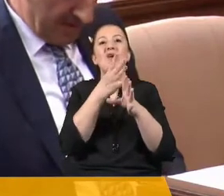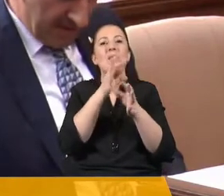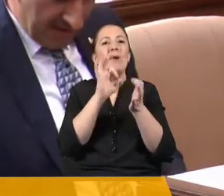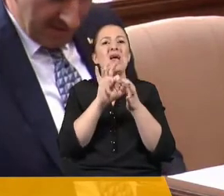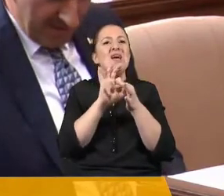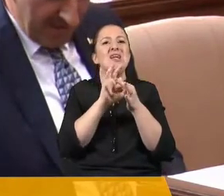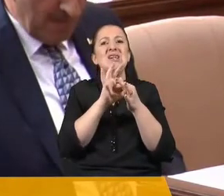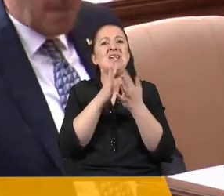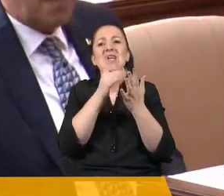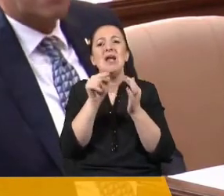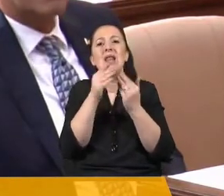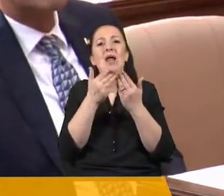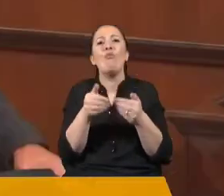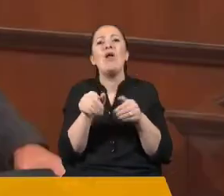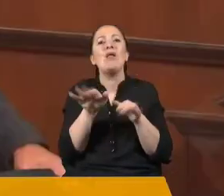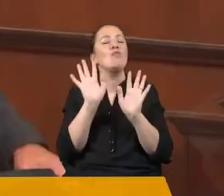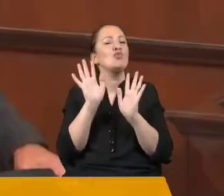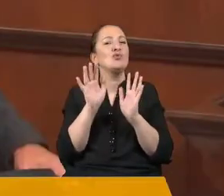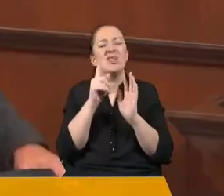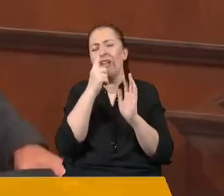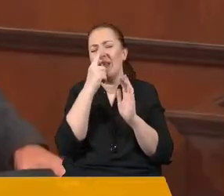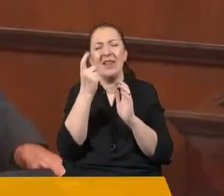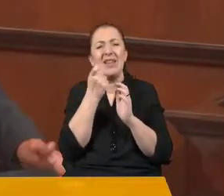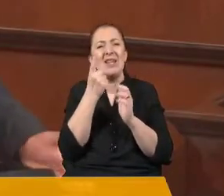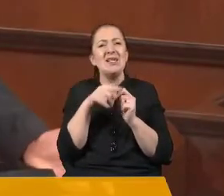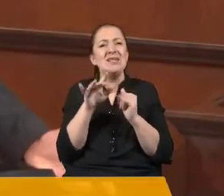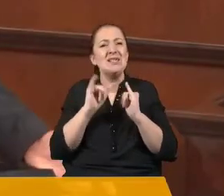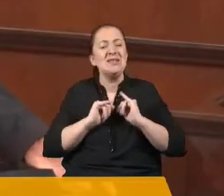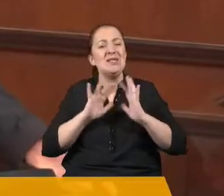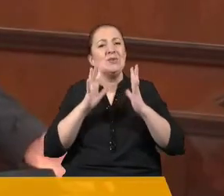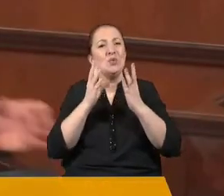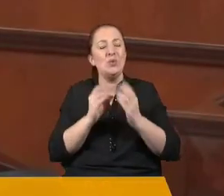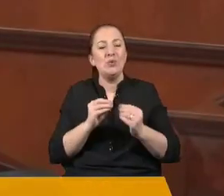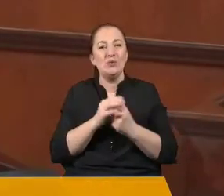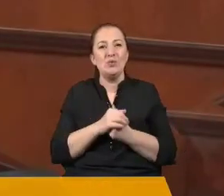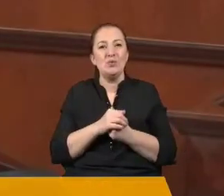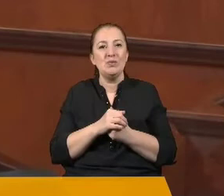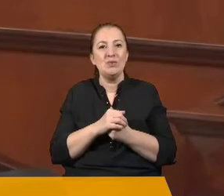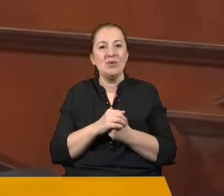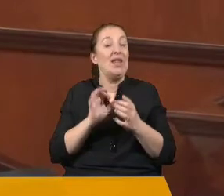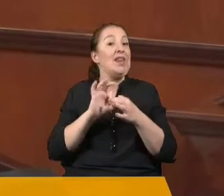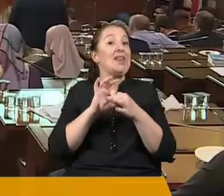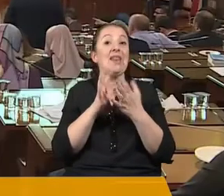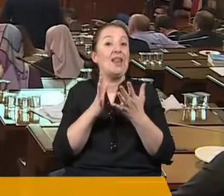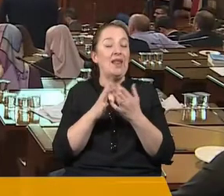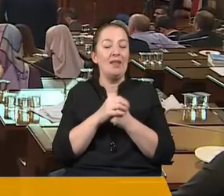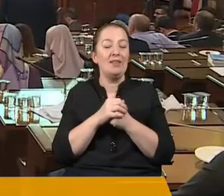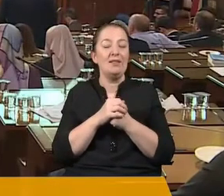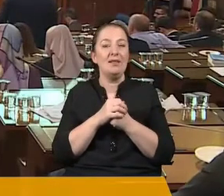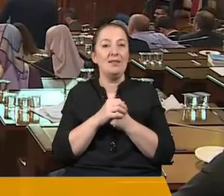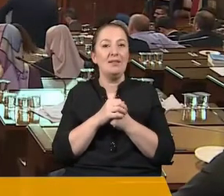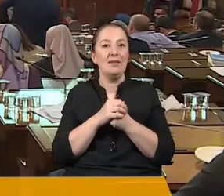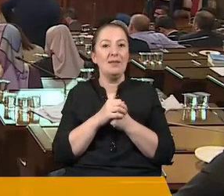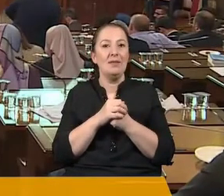Niye ucuz zorunuza gidiyor ki? Bakın evet, niye zorunuza gidiyor? Arkadaşlar lütfen.